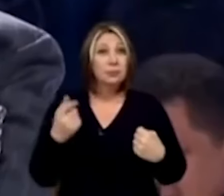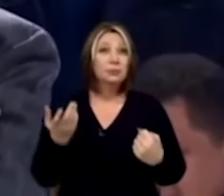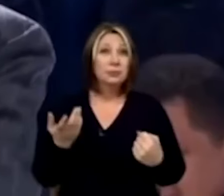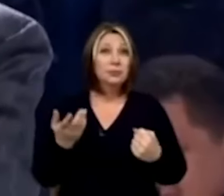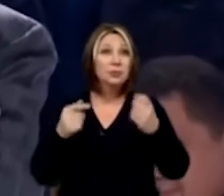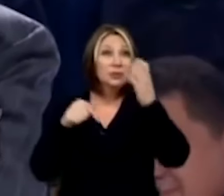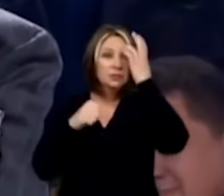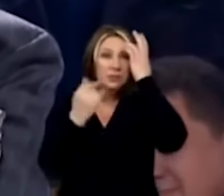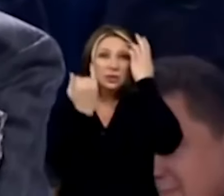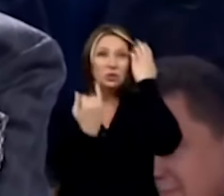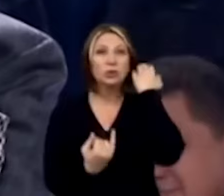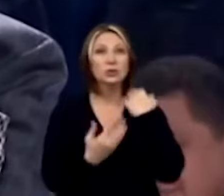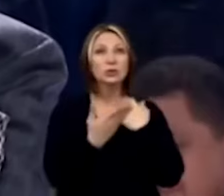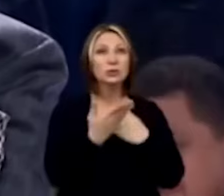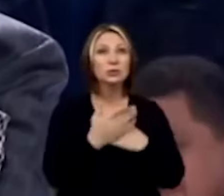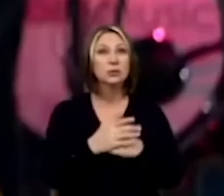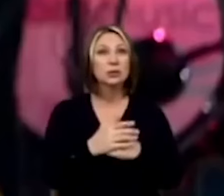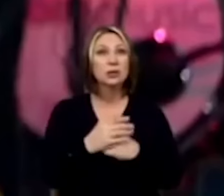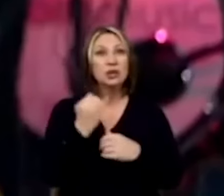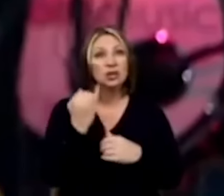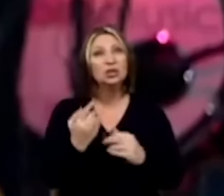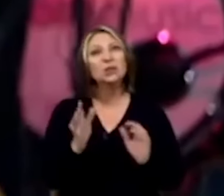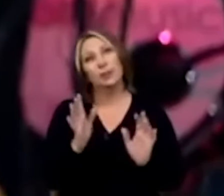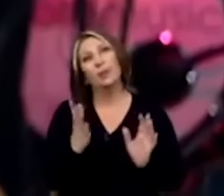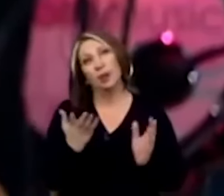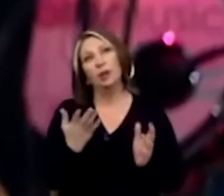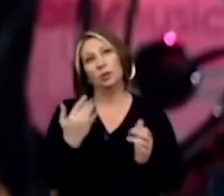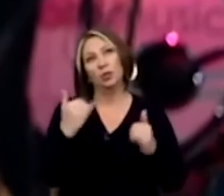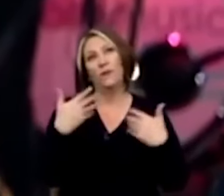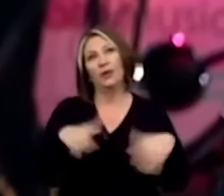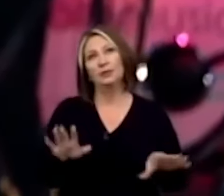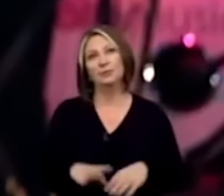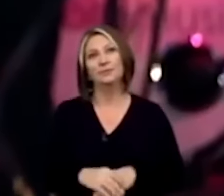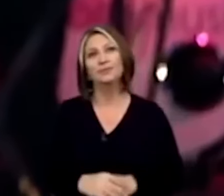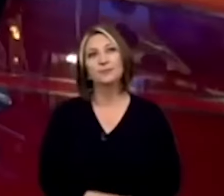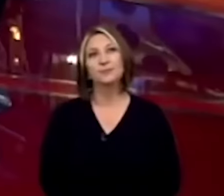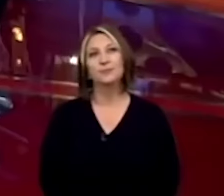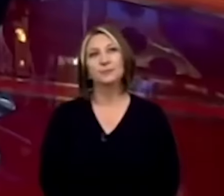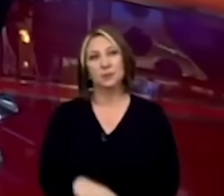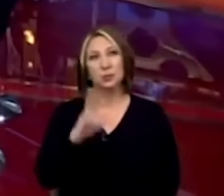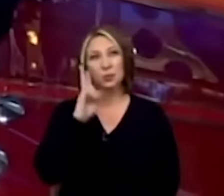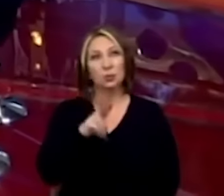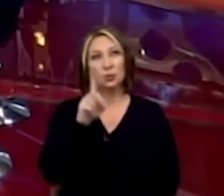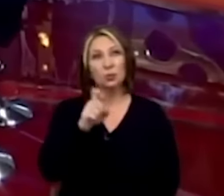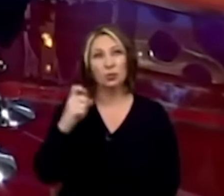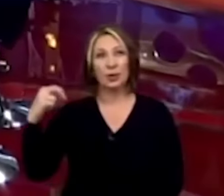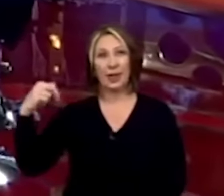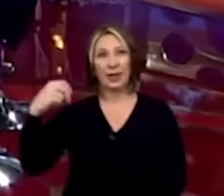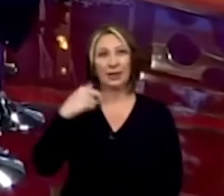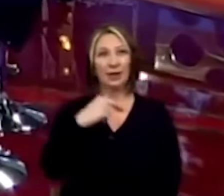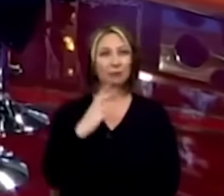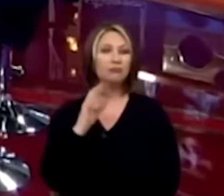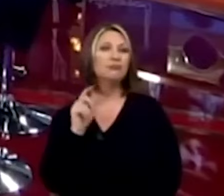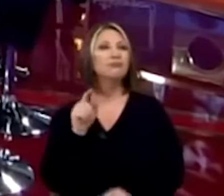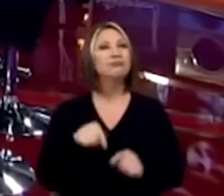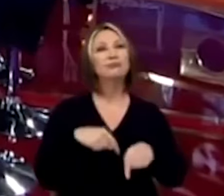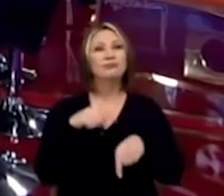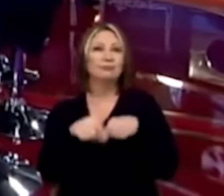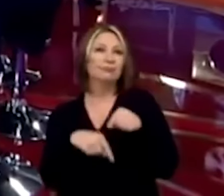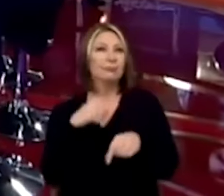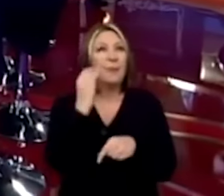Tabii. Ama şimdi inceciksin. Ya incecik değilim ama yani. İnceciksin. Evet. Gördünüz mü gelirken endamını?